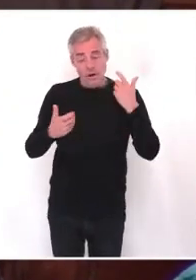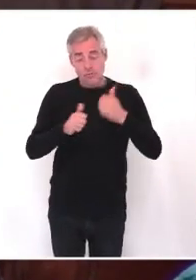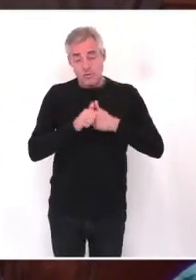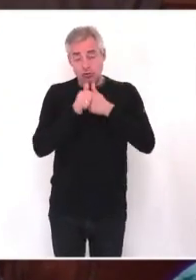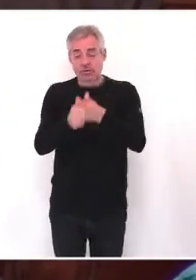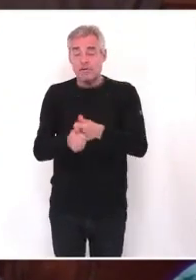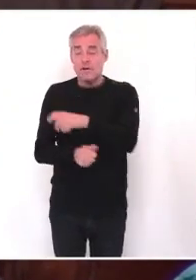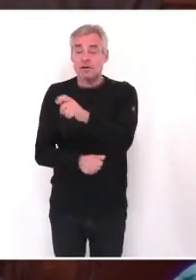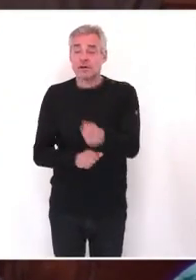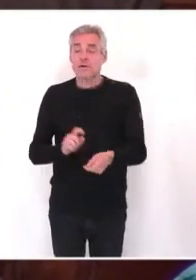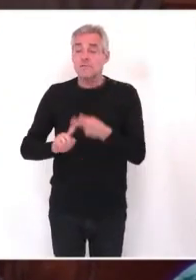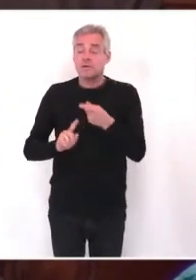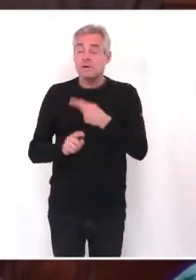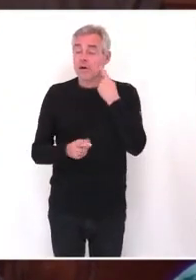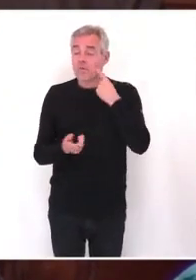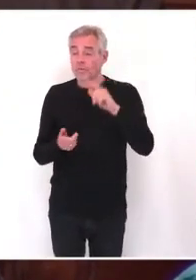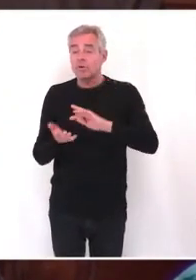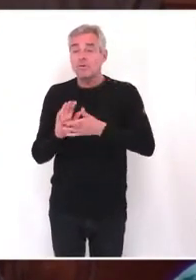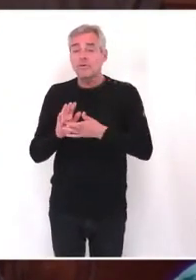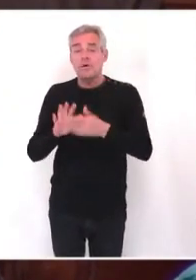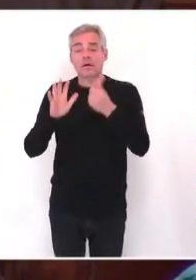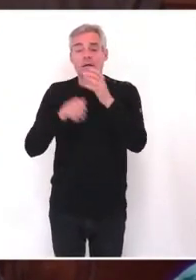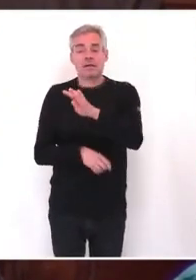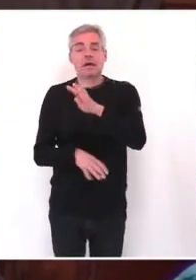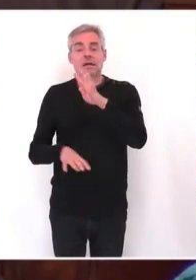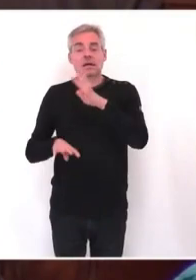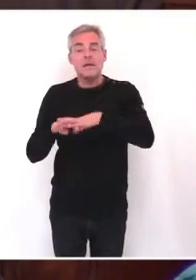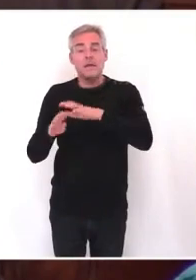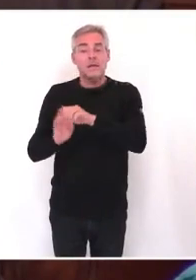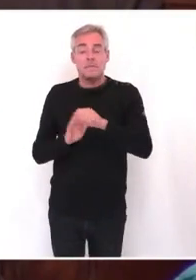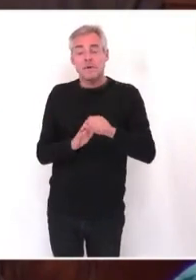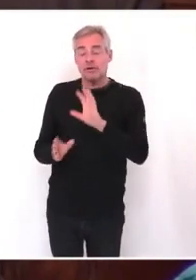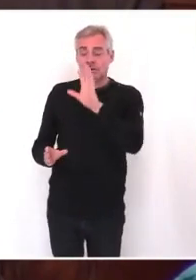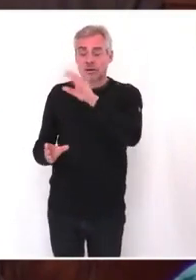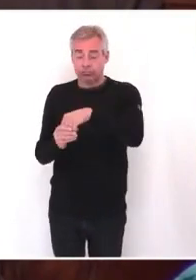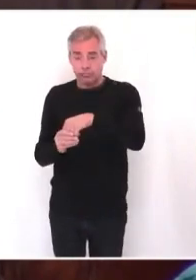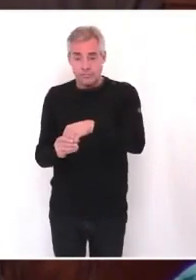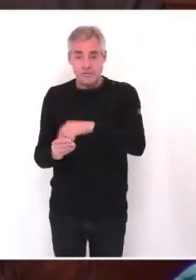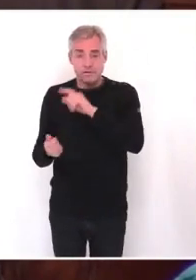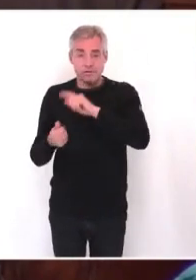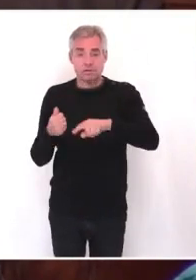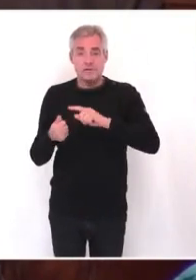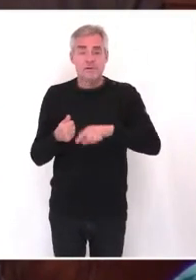parcours pour être présente dans 4 quartiers prioritaires, consacrant